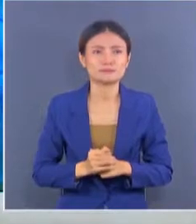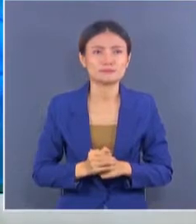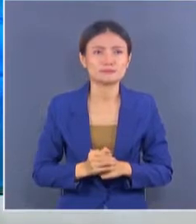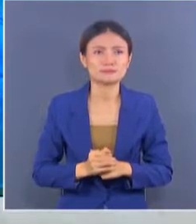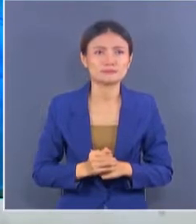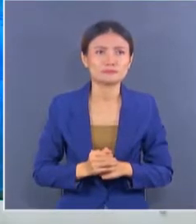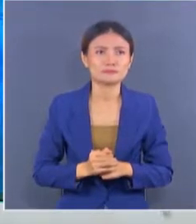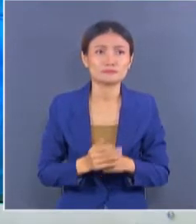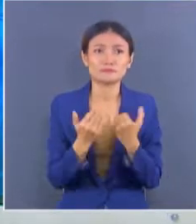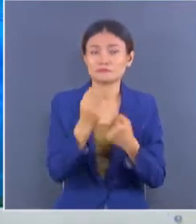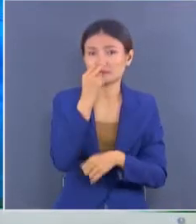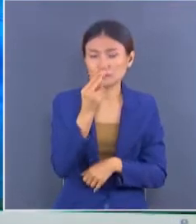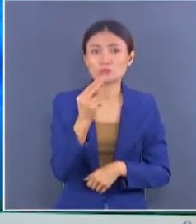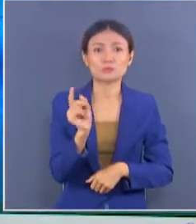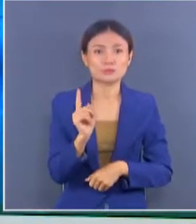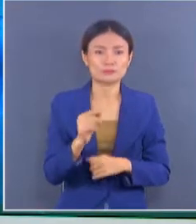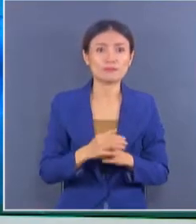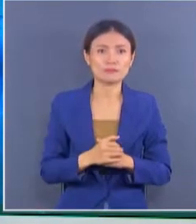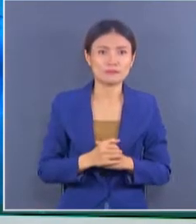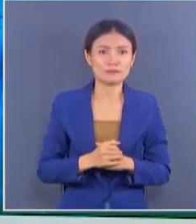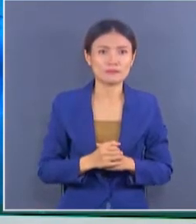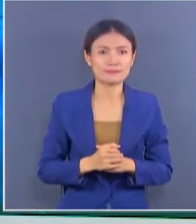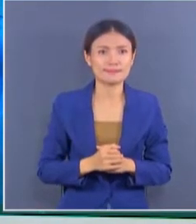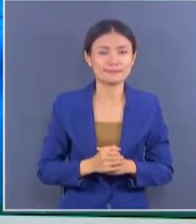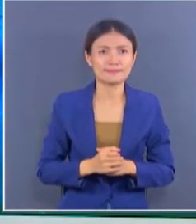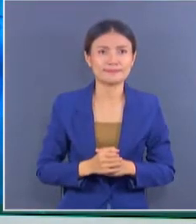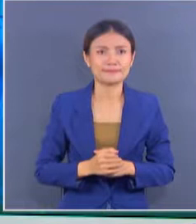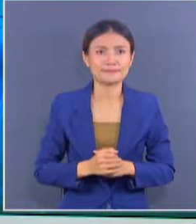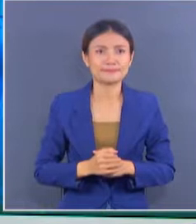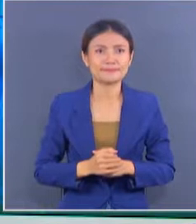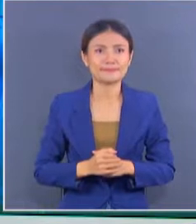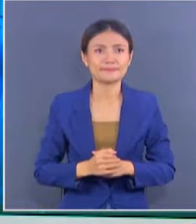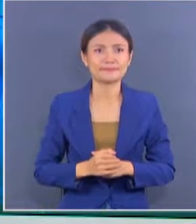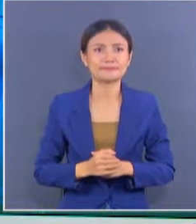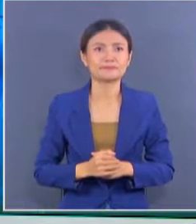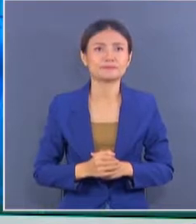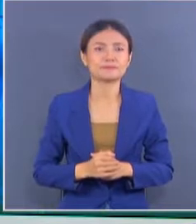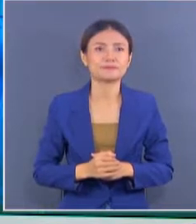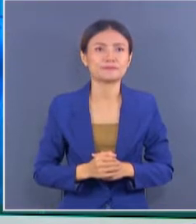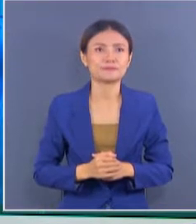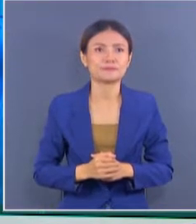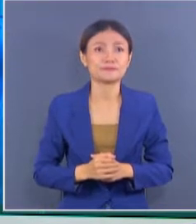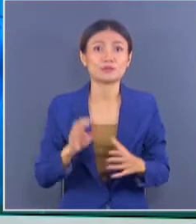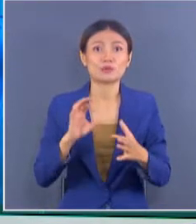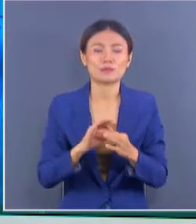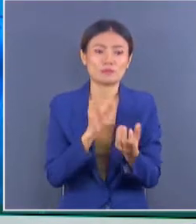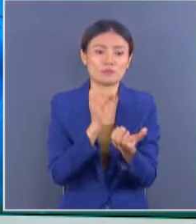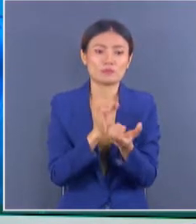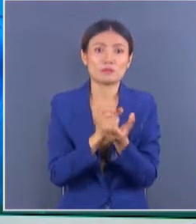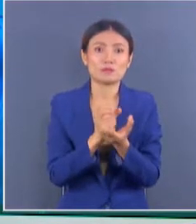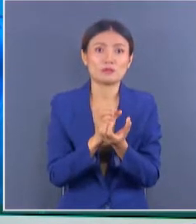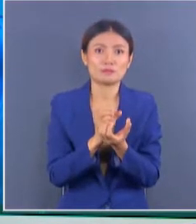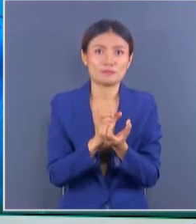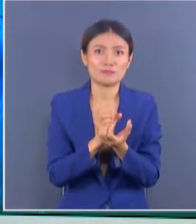ขยับมาต่ออีกเรื่องนึงคุณผู้ชมครับดูเหมือนว่าจะไม่จบง่ายๆแล้วก็มีความเคลื่อนไหวทุกวันกรณีของนักพนัน5ราย